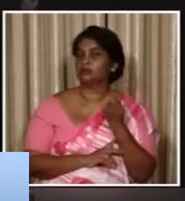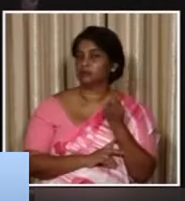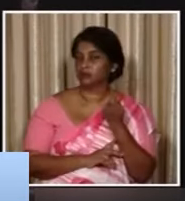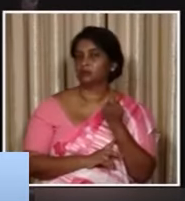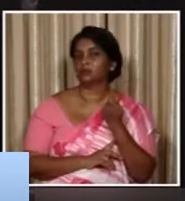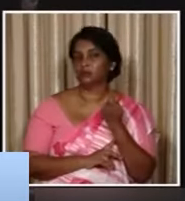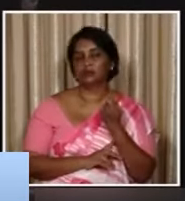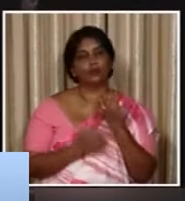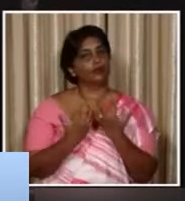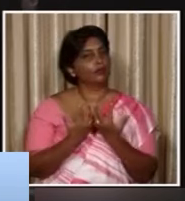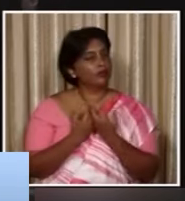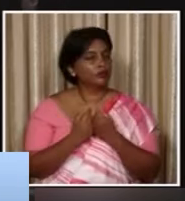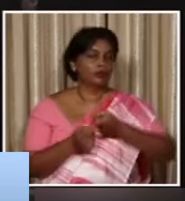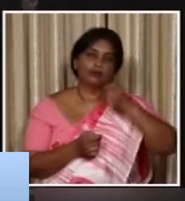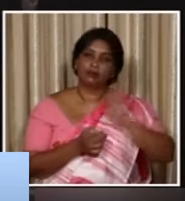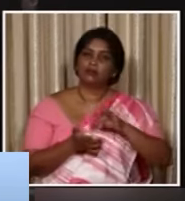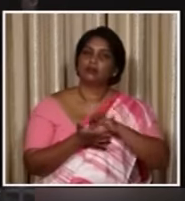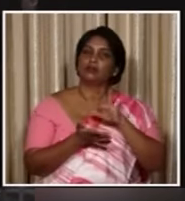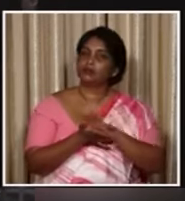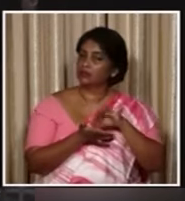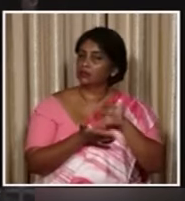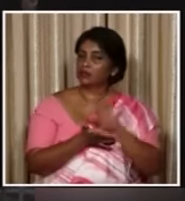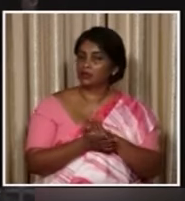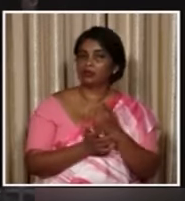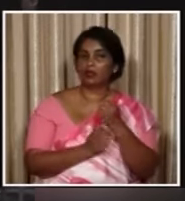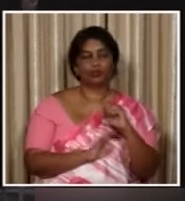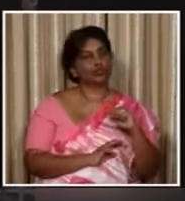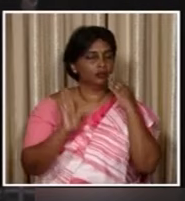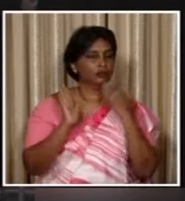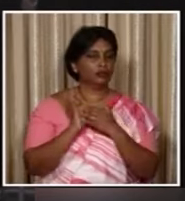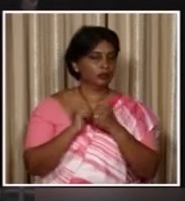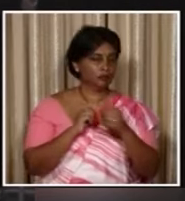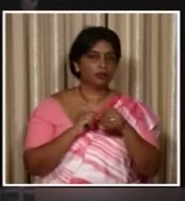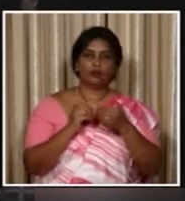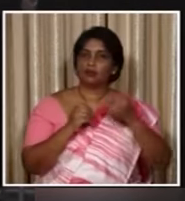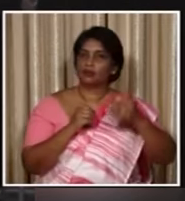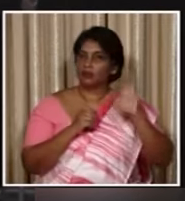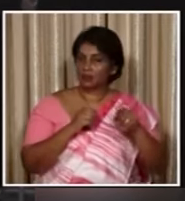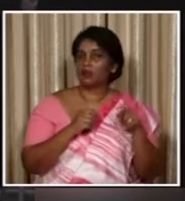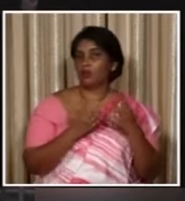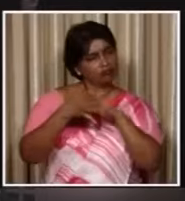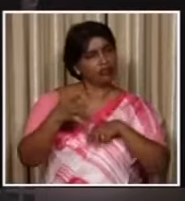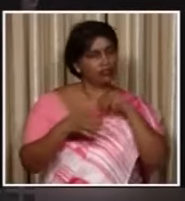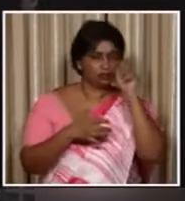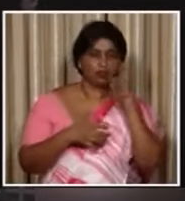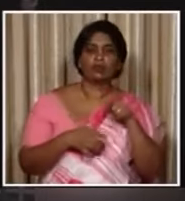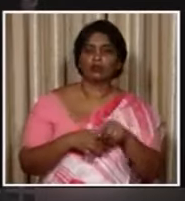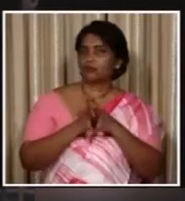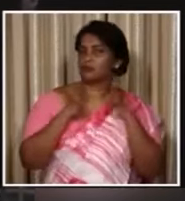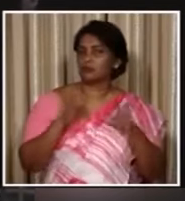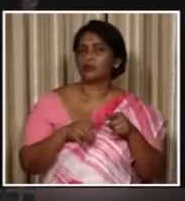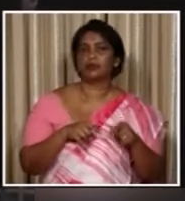ආර්ථිකයේ අවශ්‍ය කරන තීන්දු ගන්න එහෙම නැත්නම් ආර්ථිකය ශක්තිමත් කරන වැඩපිළිවෙලක් ඉස්සරහට ගෙනියන්න අවශ්‍ය කරන 50 මේකේ